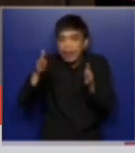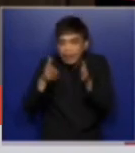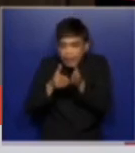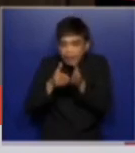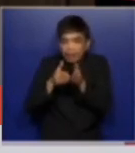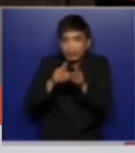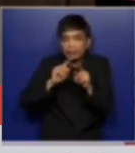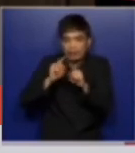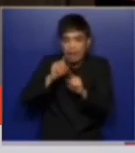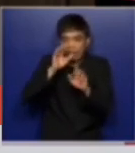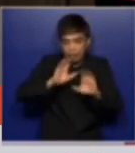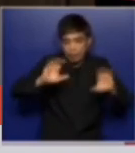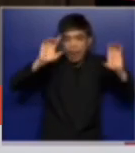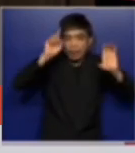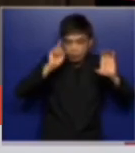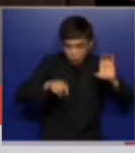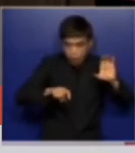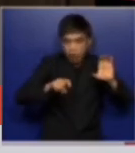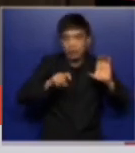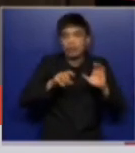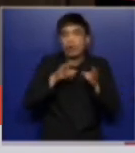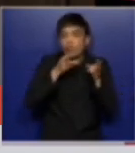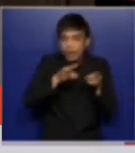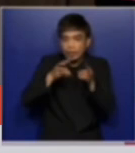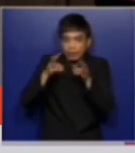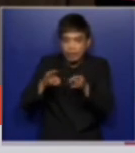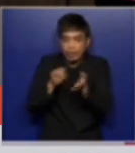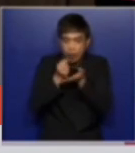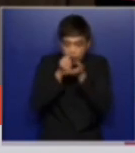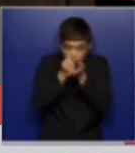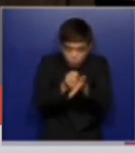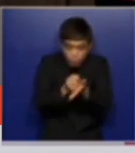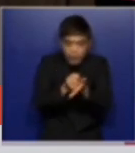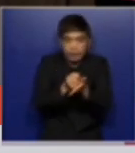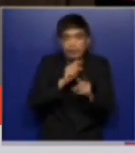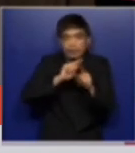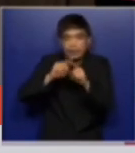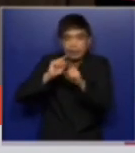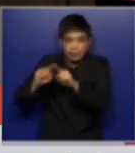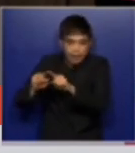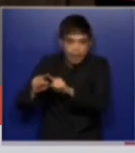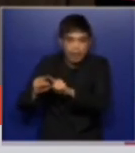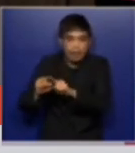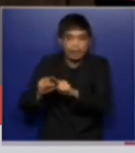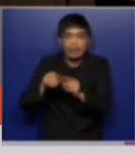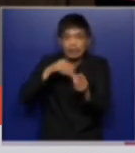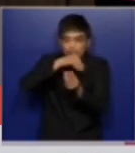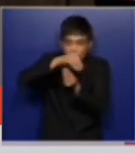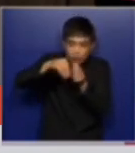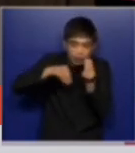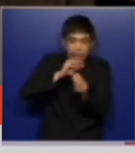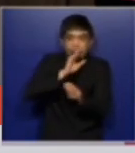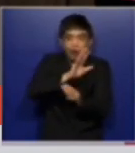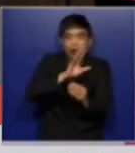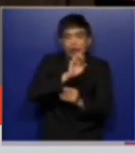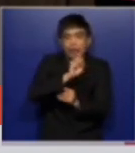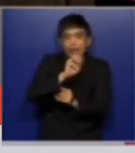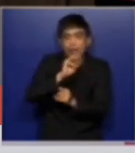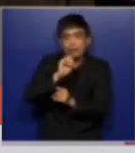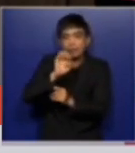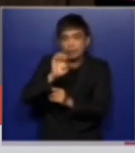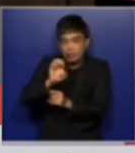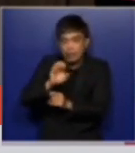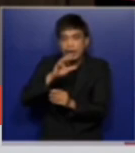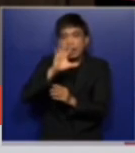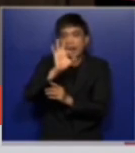จะต้องใช้กลไกดังกล่าวนี้ในการที่จะมีมาตรการผ่อนปลนช่วยเหลือธุรกิจ SME กว่า 90% 3